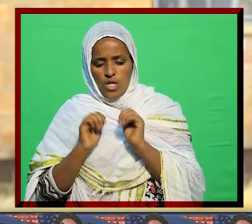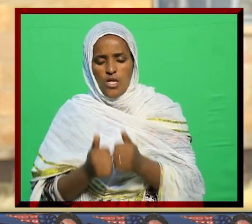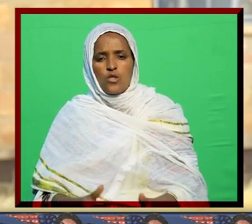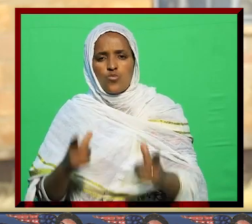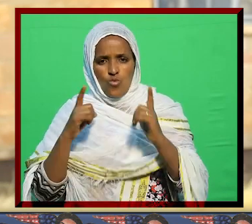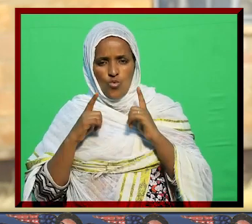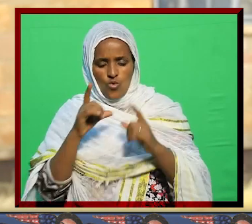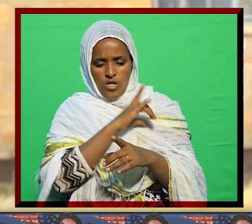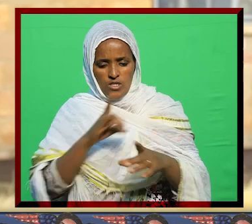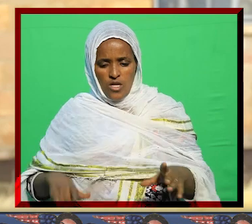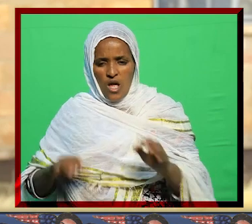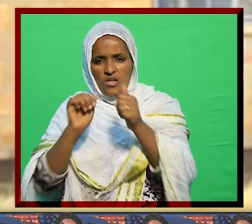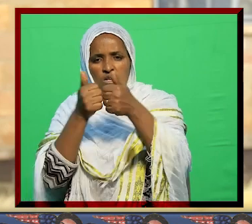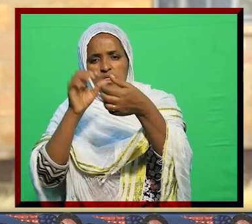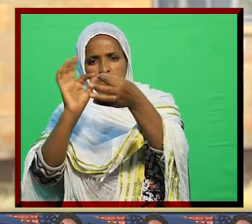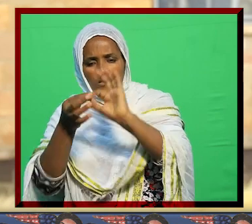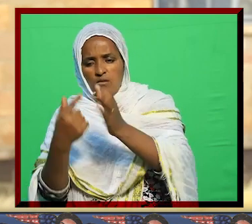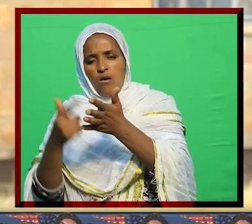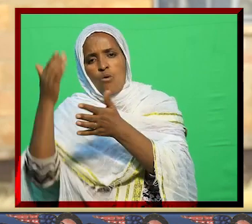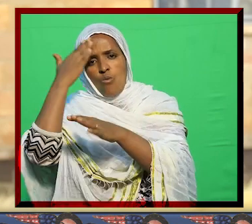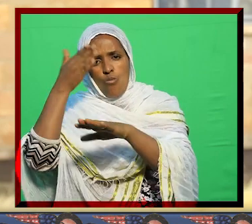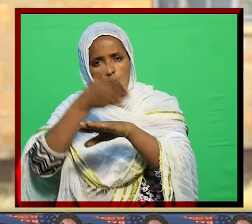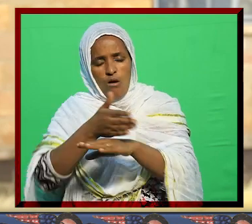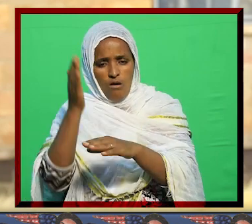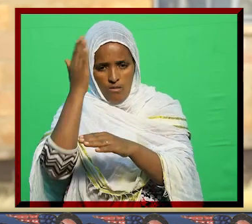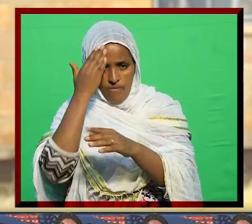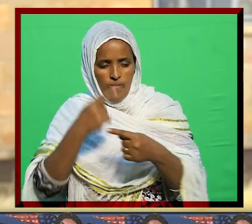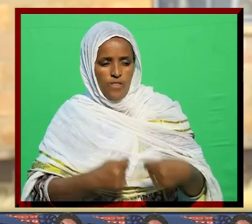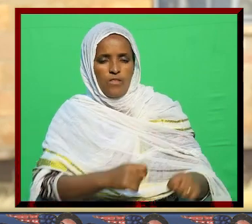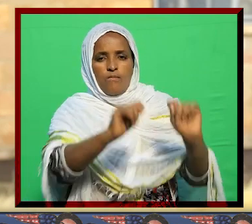ናቸው? ህይወታቸው እንዴት ኖሩ? ክርስትናው እንዴት ተረጎሙ? ያንን